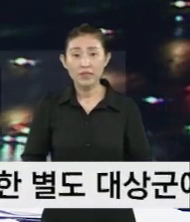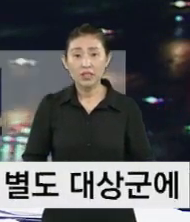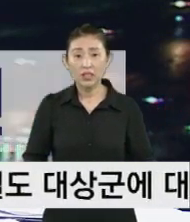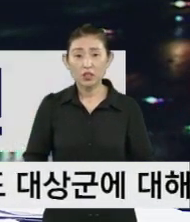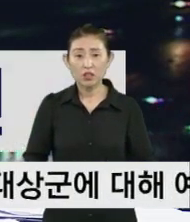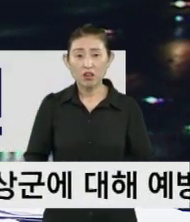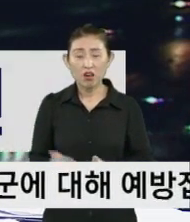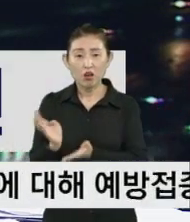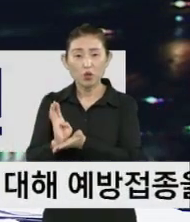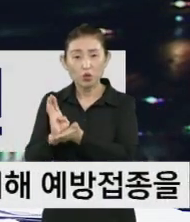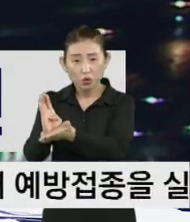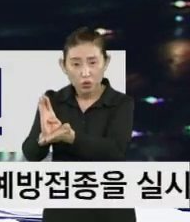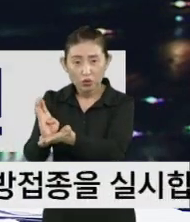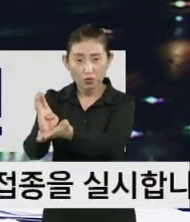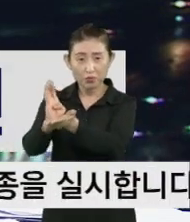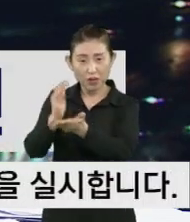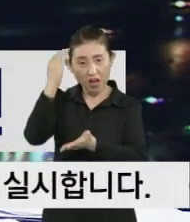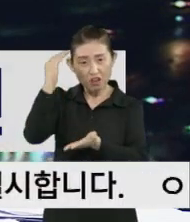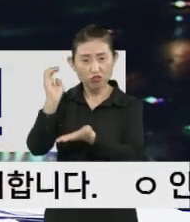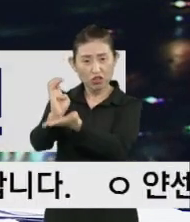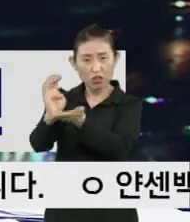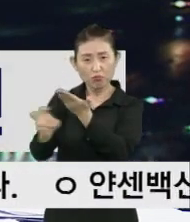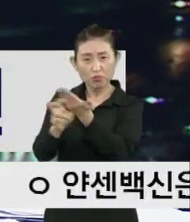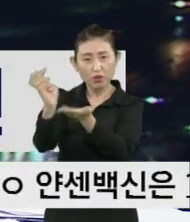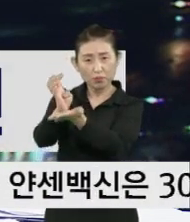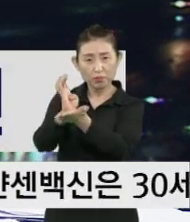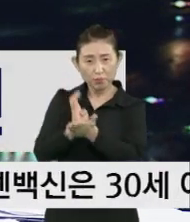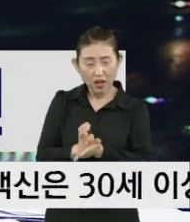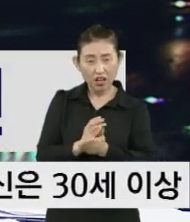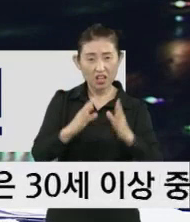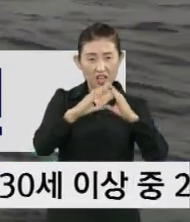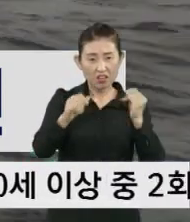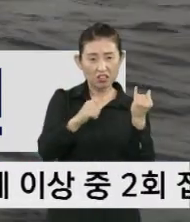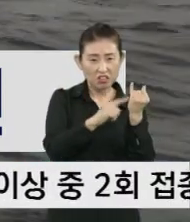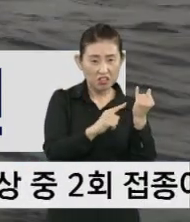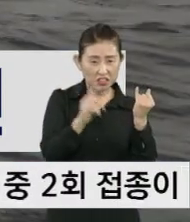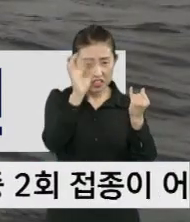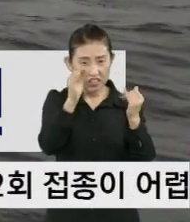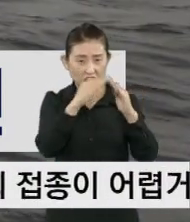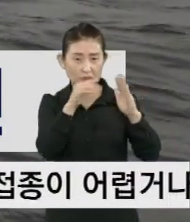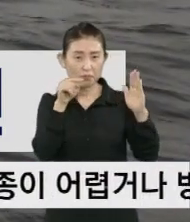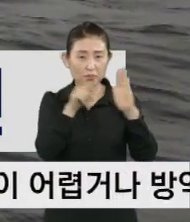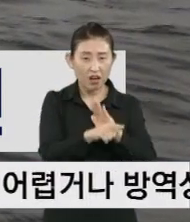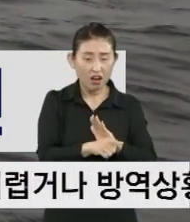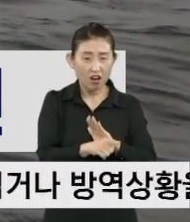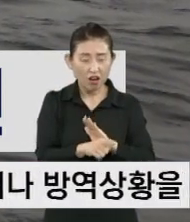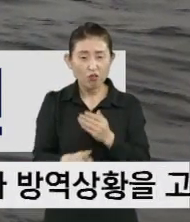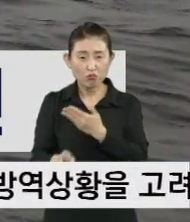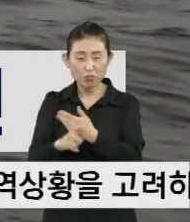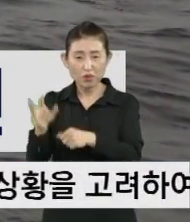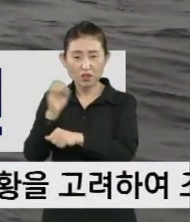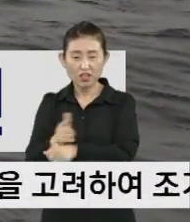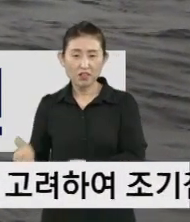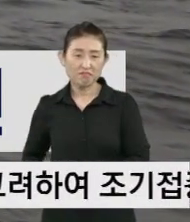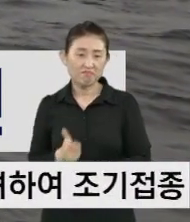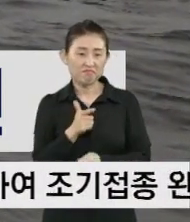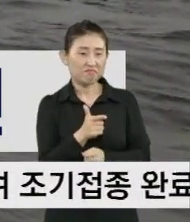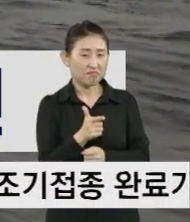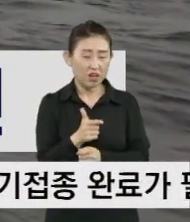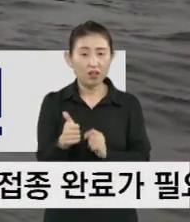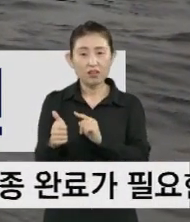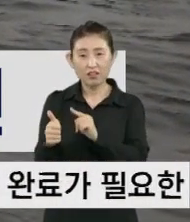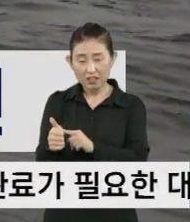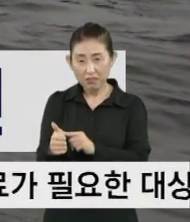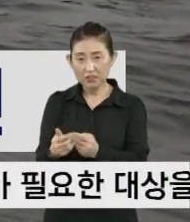대전지법 은 요트를 타고 국내 밀입국한 뒤 과거 연인 을 찾아가 밀반입한 권총을 겨누는 40대 남성 a 씨에게